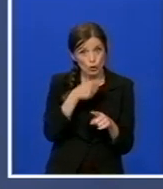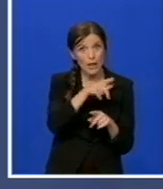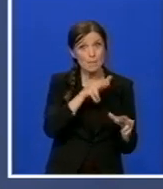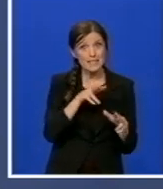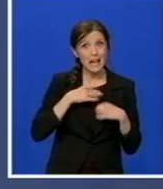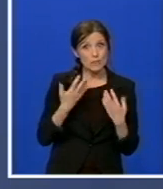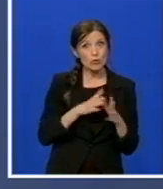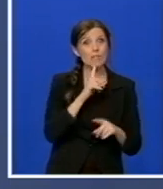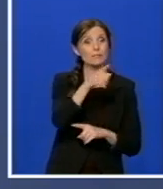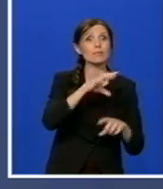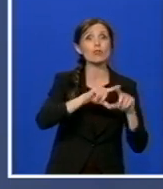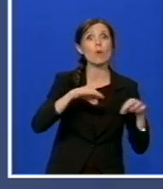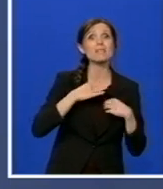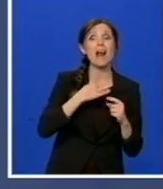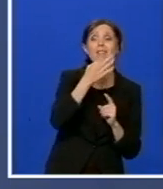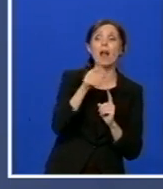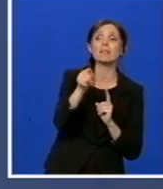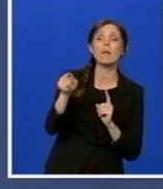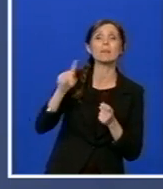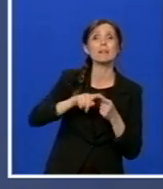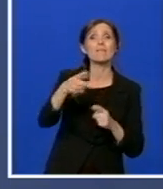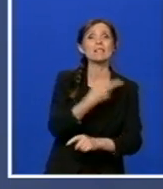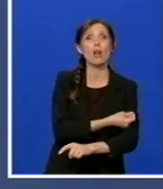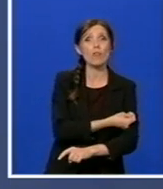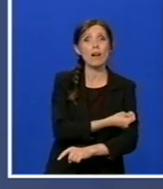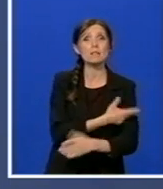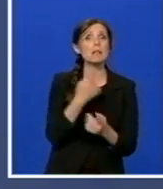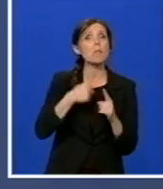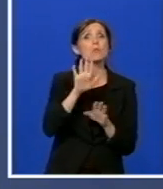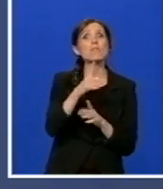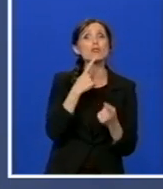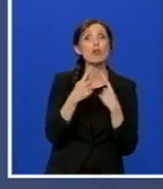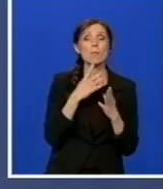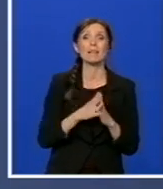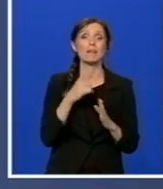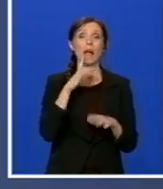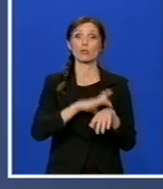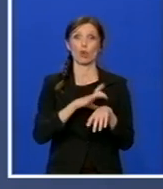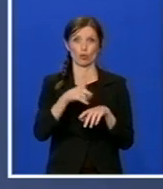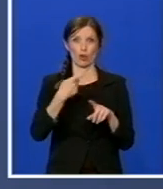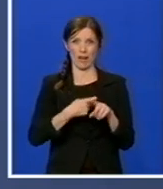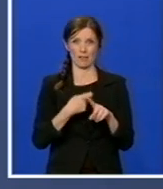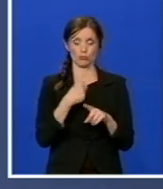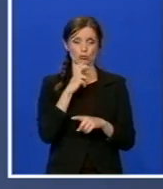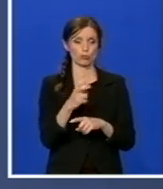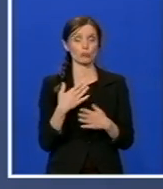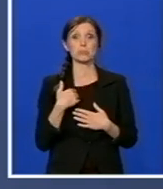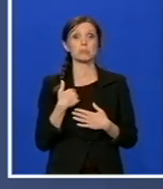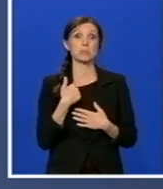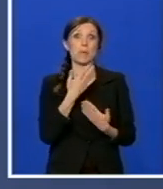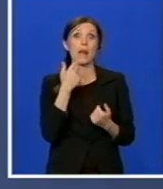Ja ne raspolažem sa takvom vrstom informacija, ali kada je u